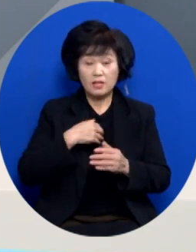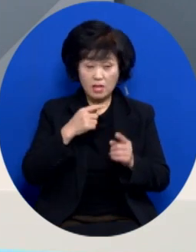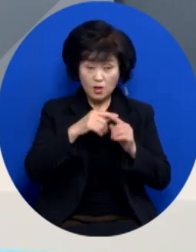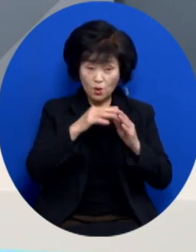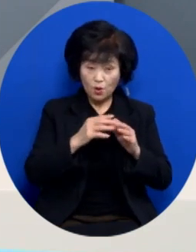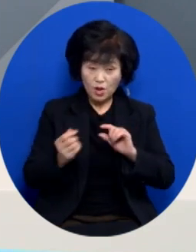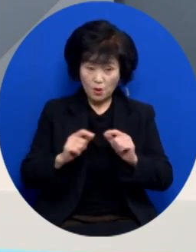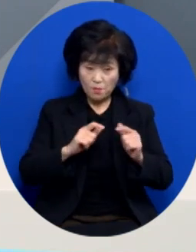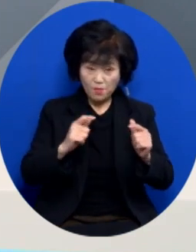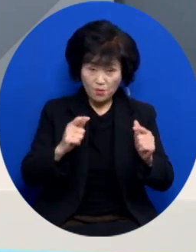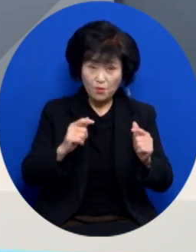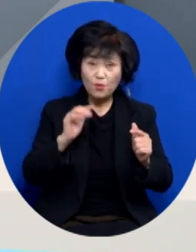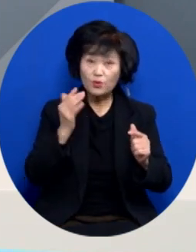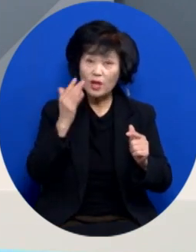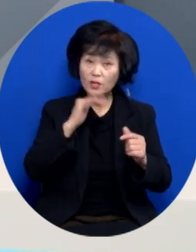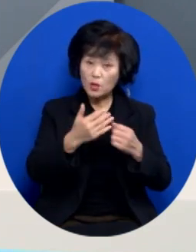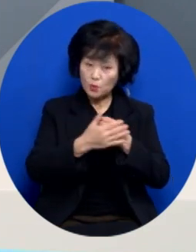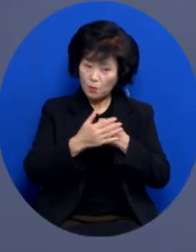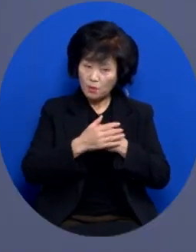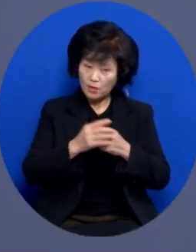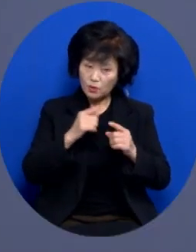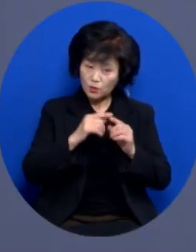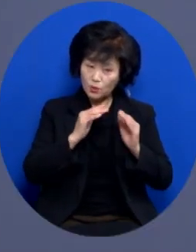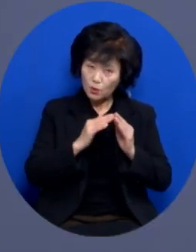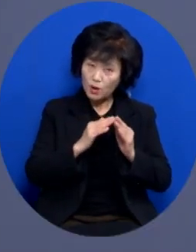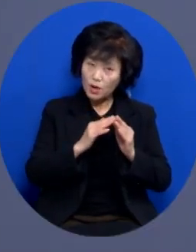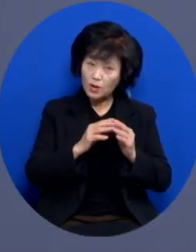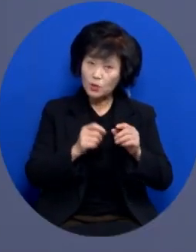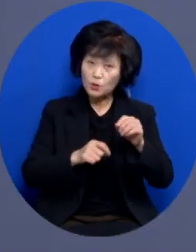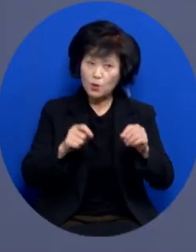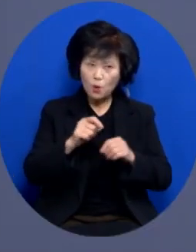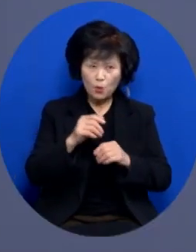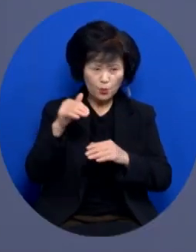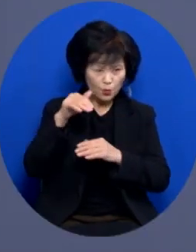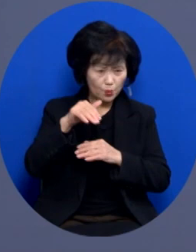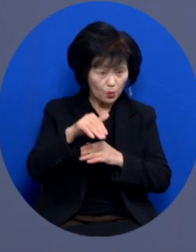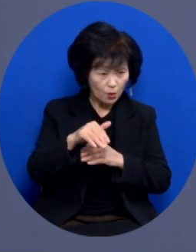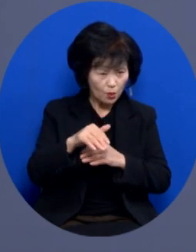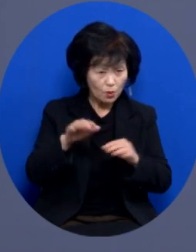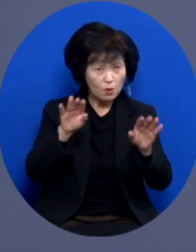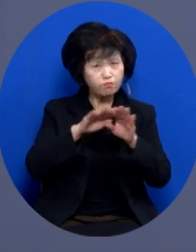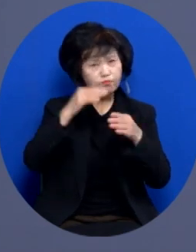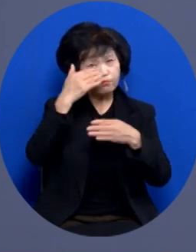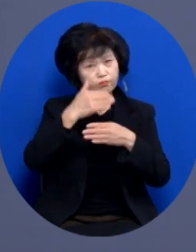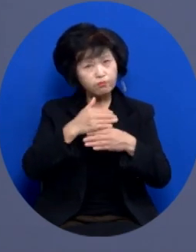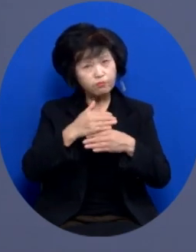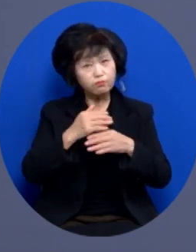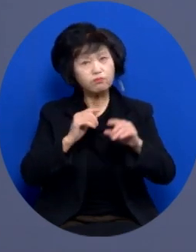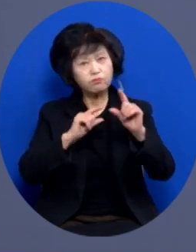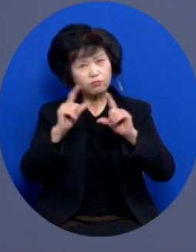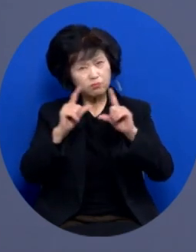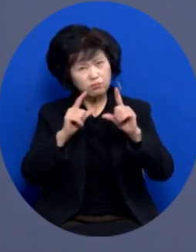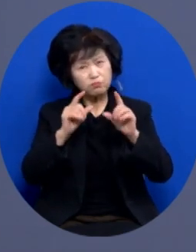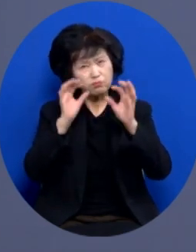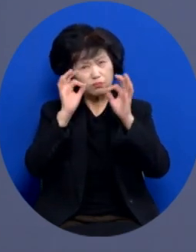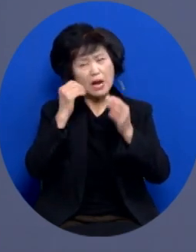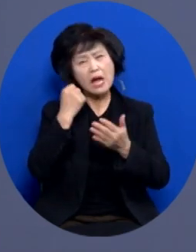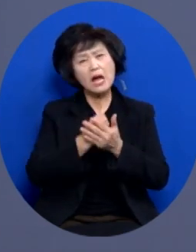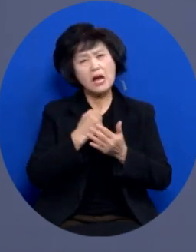부흥되었는데 지원을 받는 교회들은 오히려 쇠퇴하고 문을 닫기까지 하는 걸 보고 안타깝게